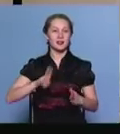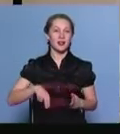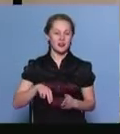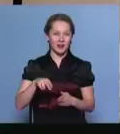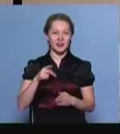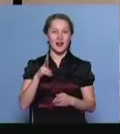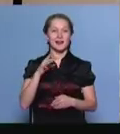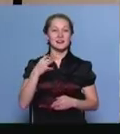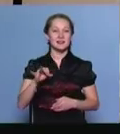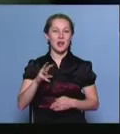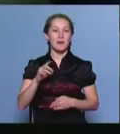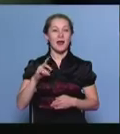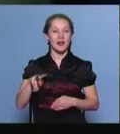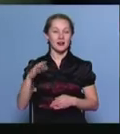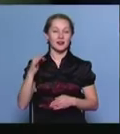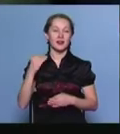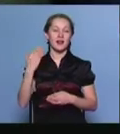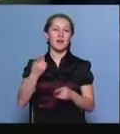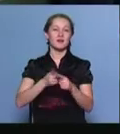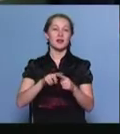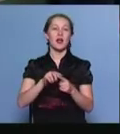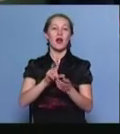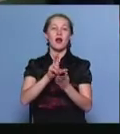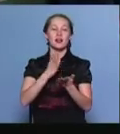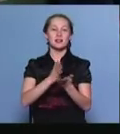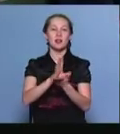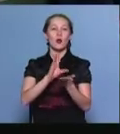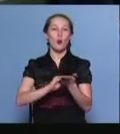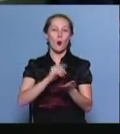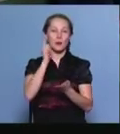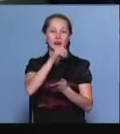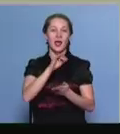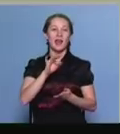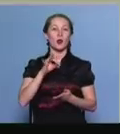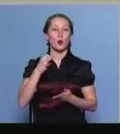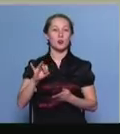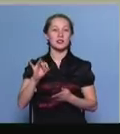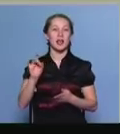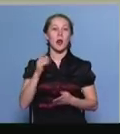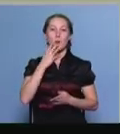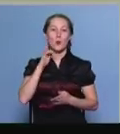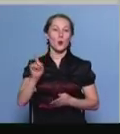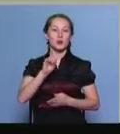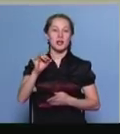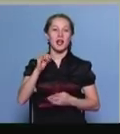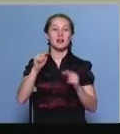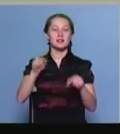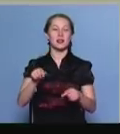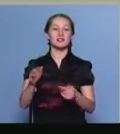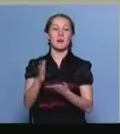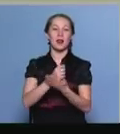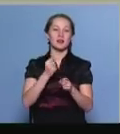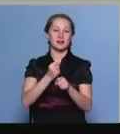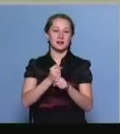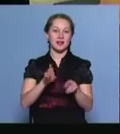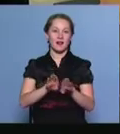лицея Михаил Черемных. Подлинное знамя хранится в Иркутском областном краеведческом музее. Для Ижевска изготовят копию там же, в Иркутске. В